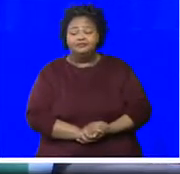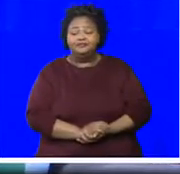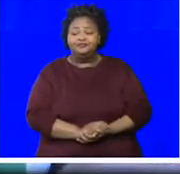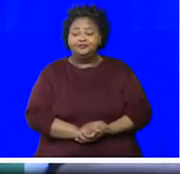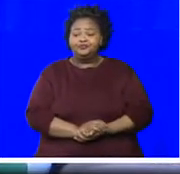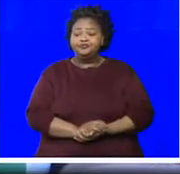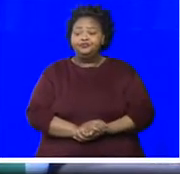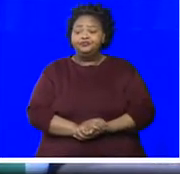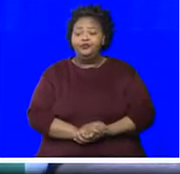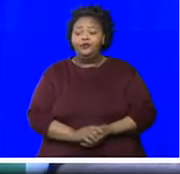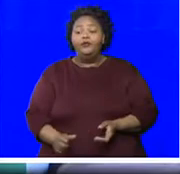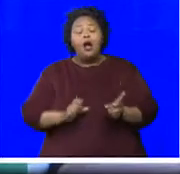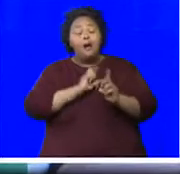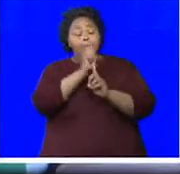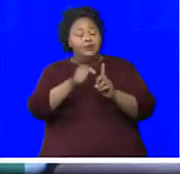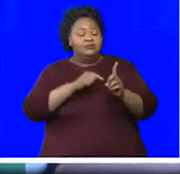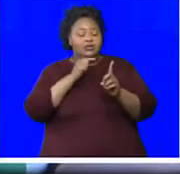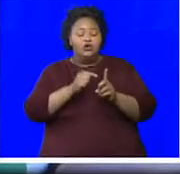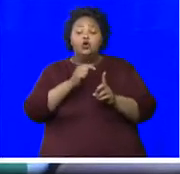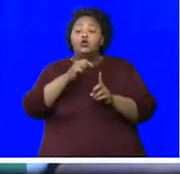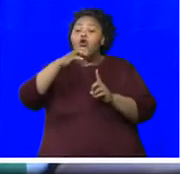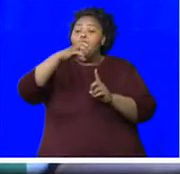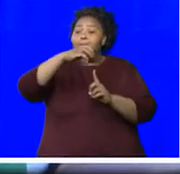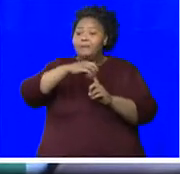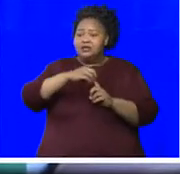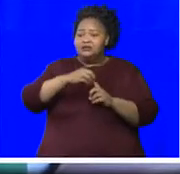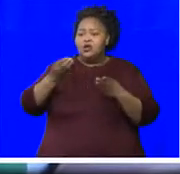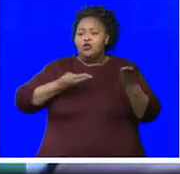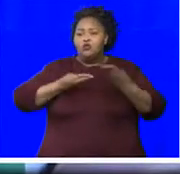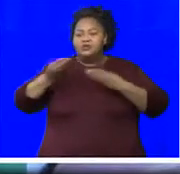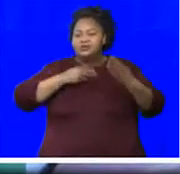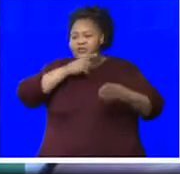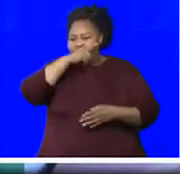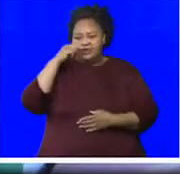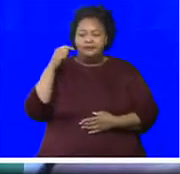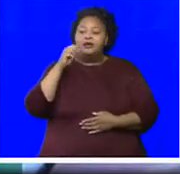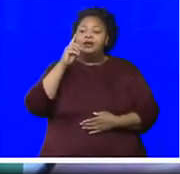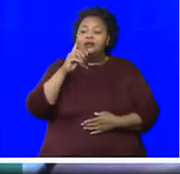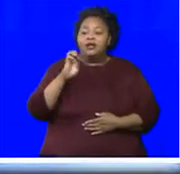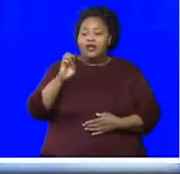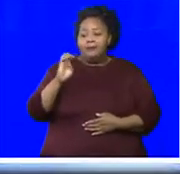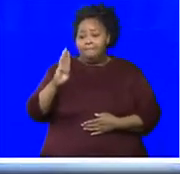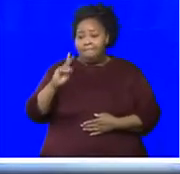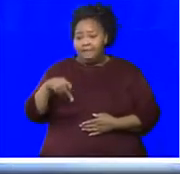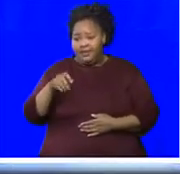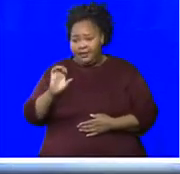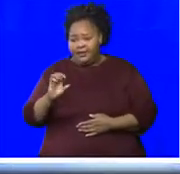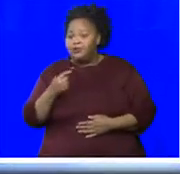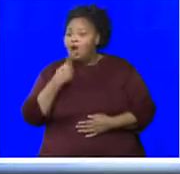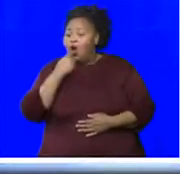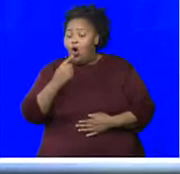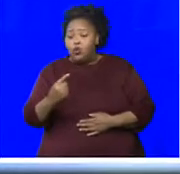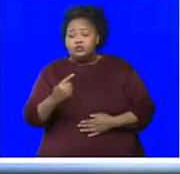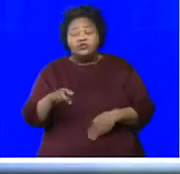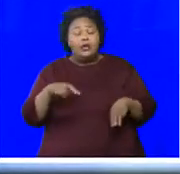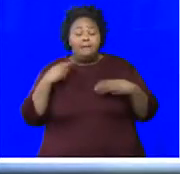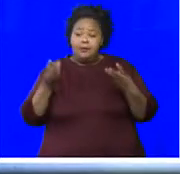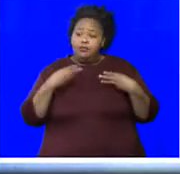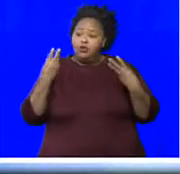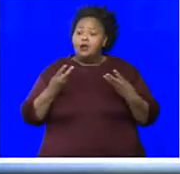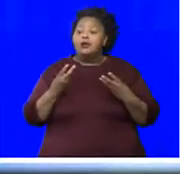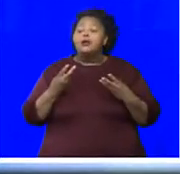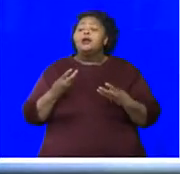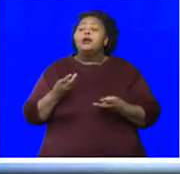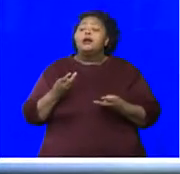obuke kuthenga kwalamaphilisi kuleli enkampanini yakaBEPIC Thabiseng Magongo useMaswati angawathemba lamaphilisi ngoba